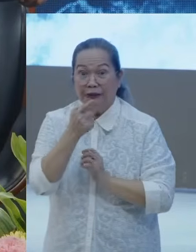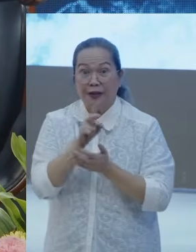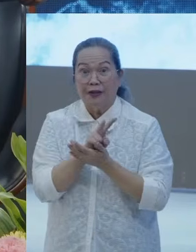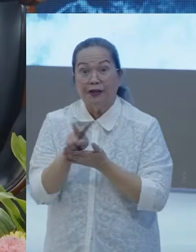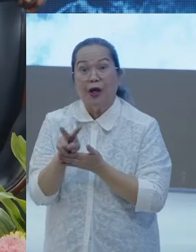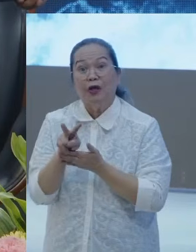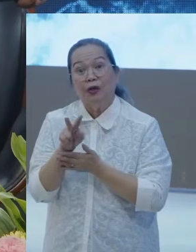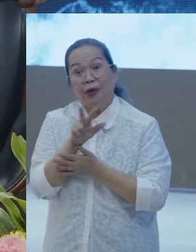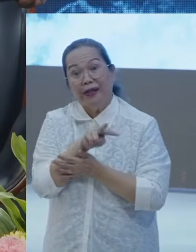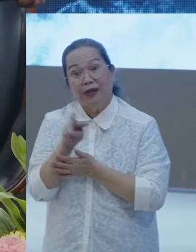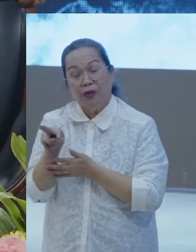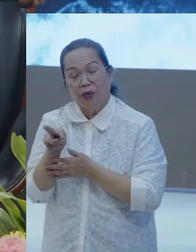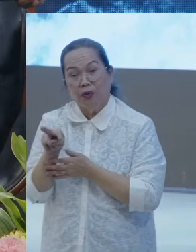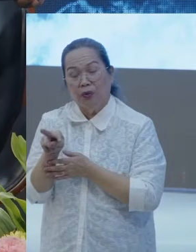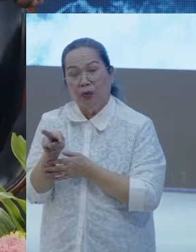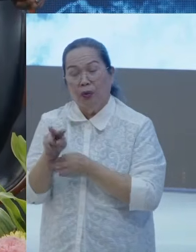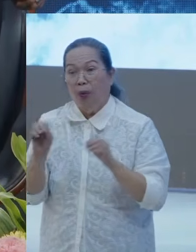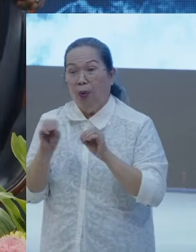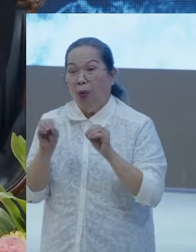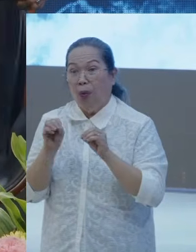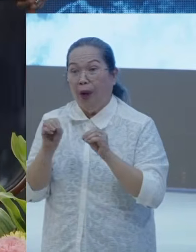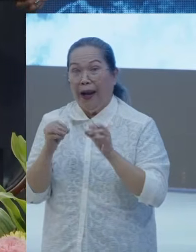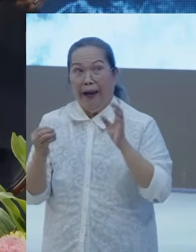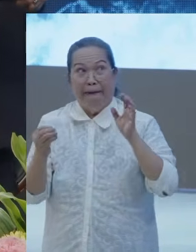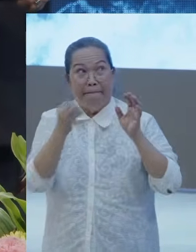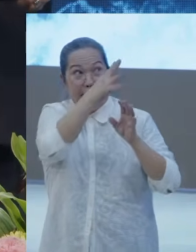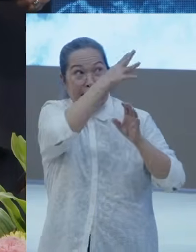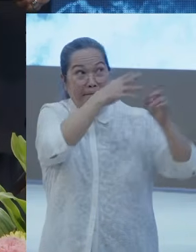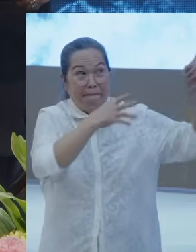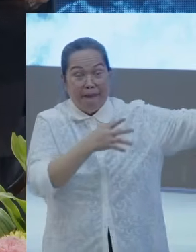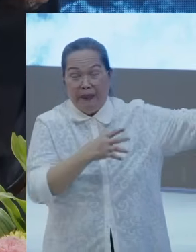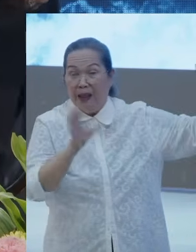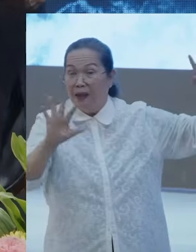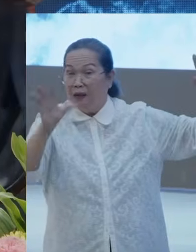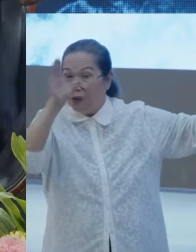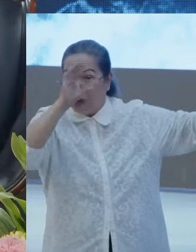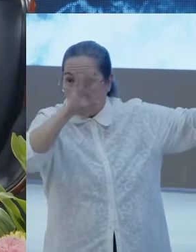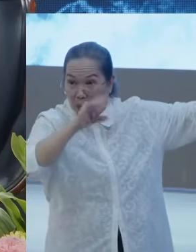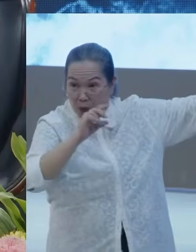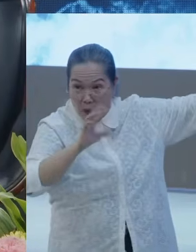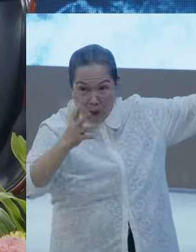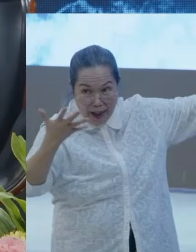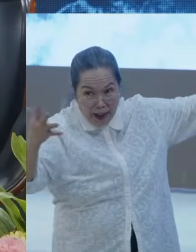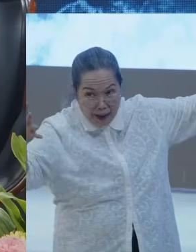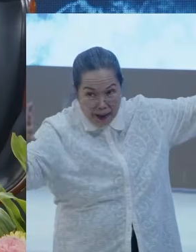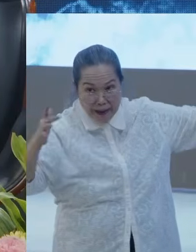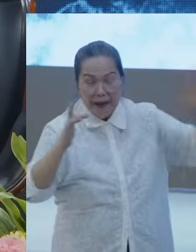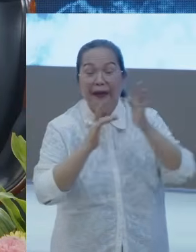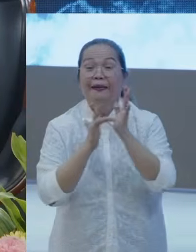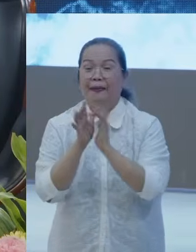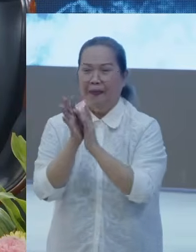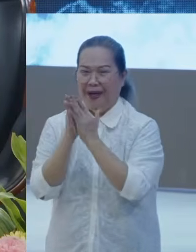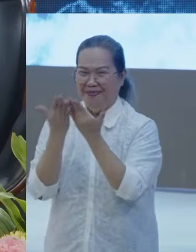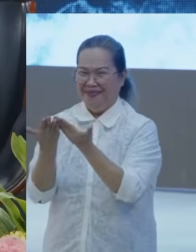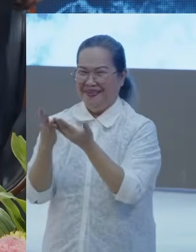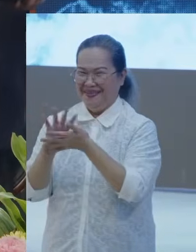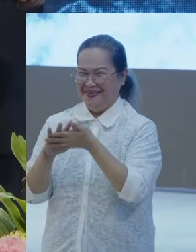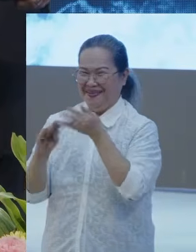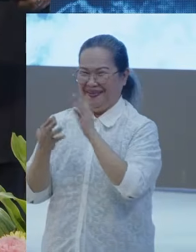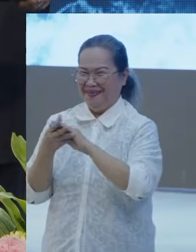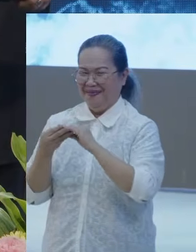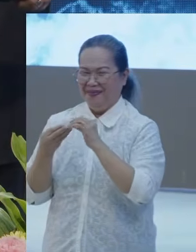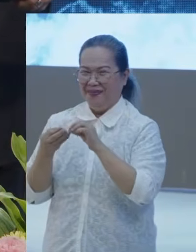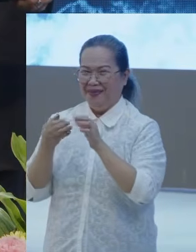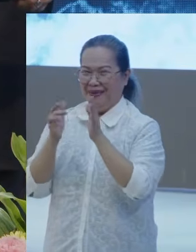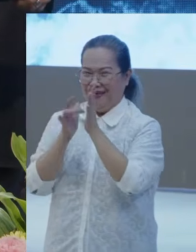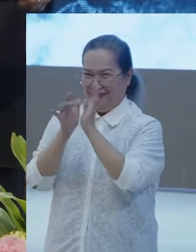12, wala po sa screen, huwag niyo pong hanapin doon, nasa Biblia niyo po. No? So buksan niyo